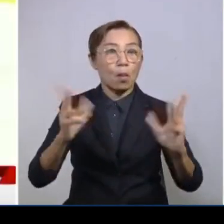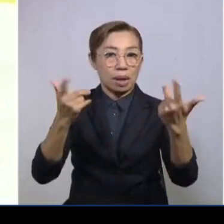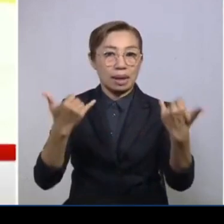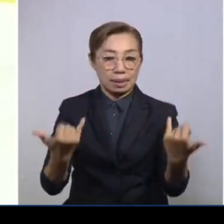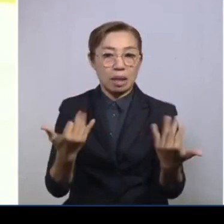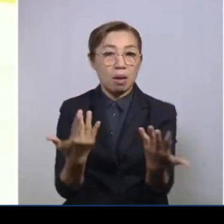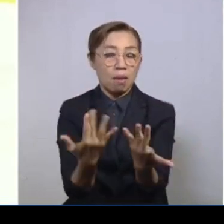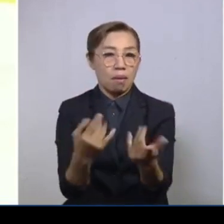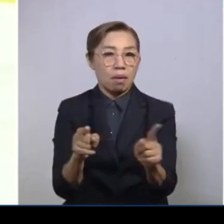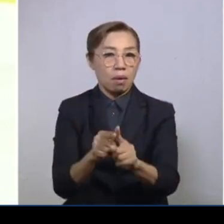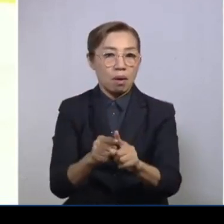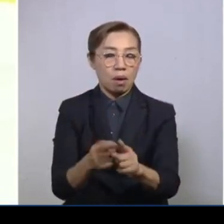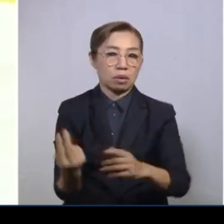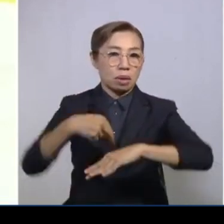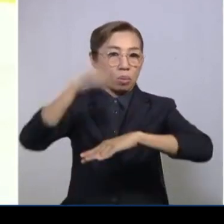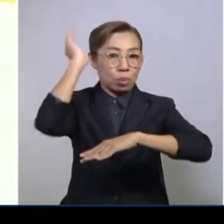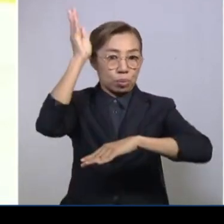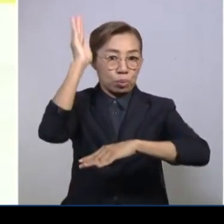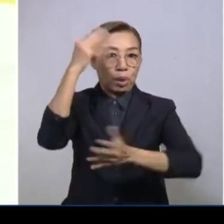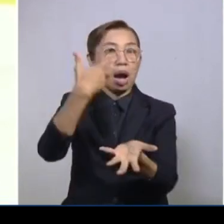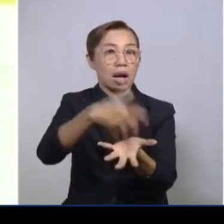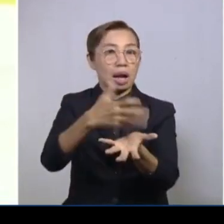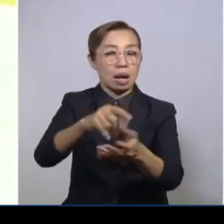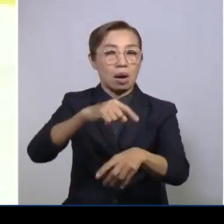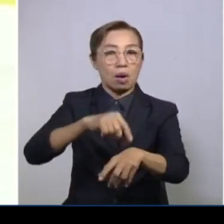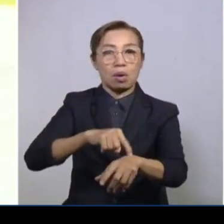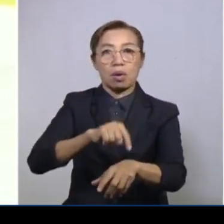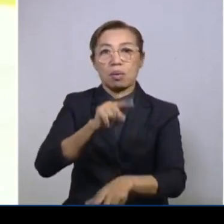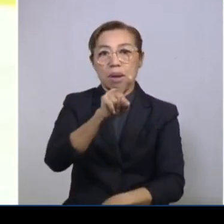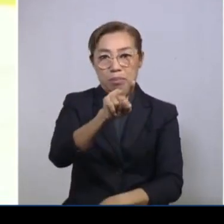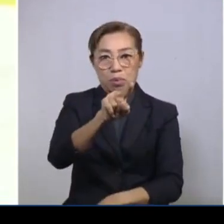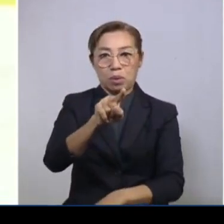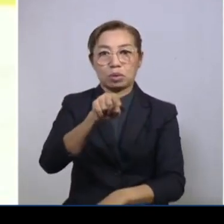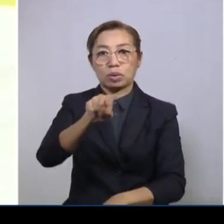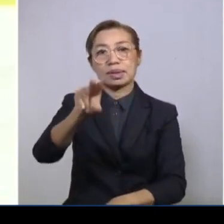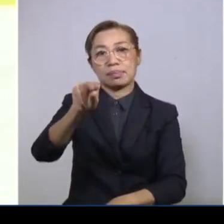จะมีการแถลงผลการประชุมคณะรัฐมนตรีในเวลา 13:30 น.ครับ